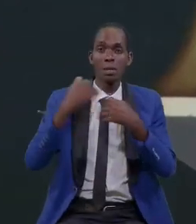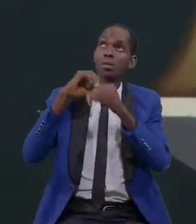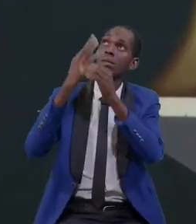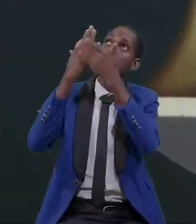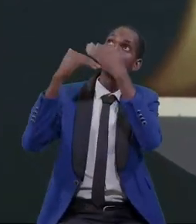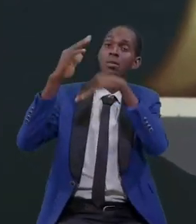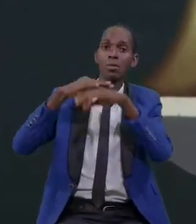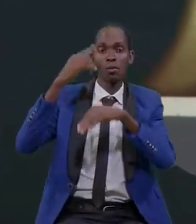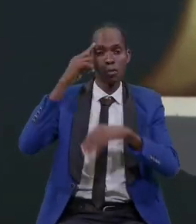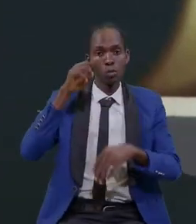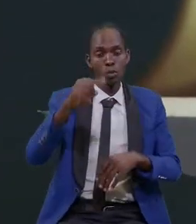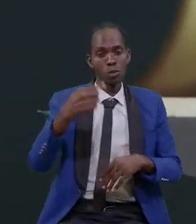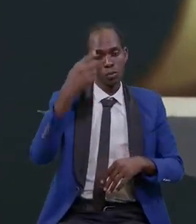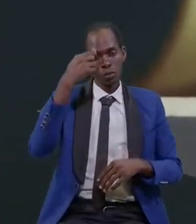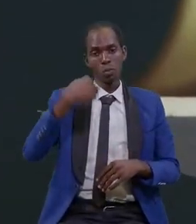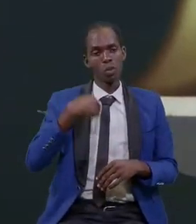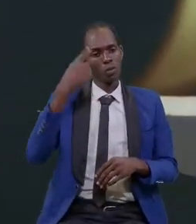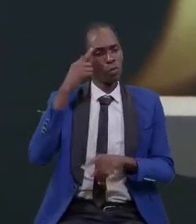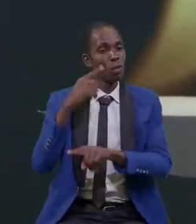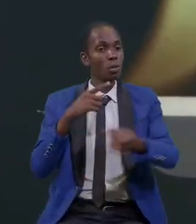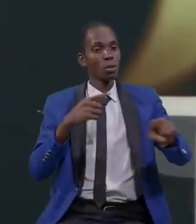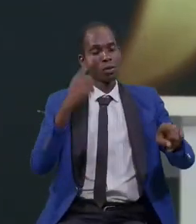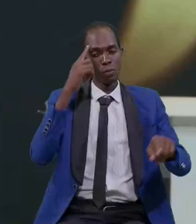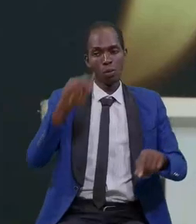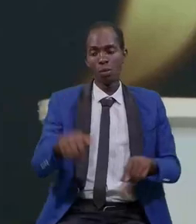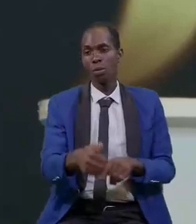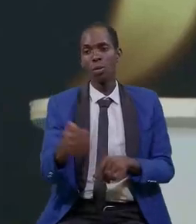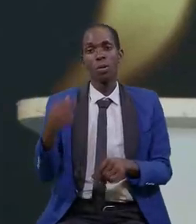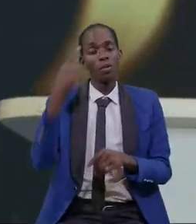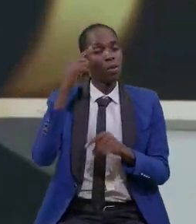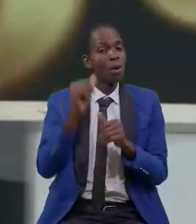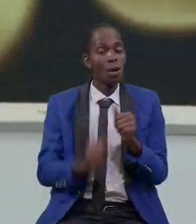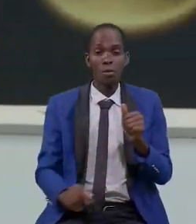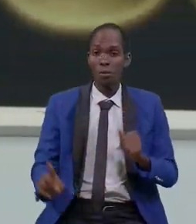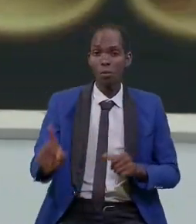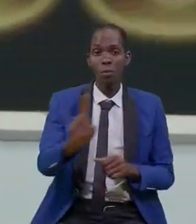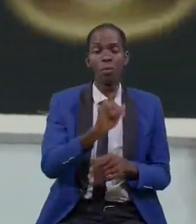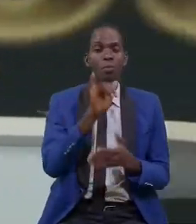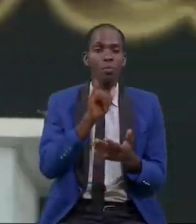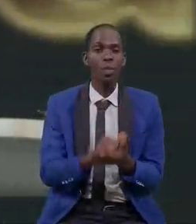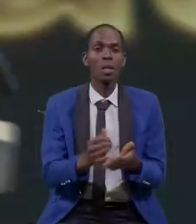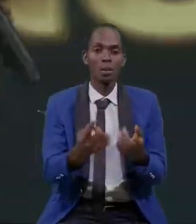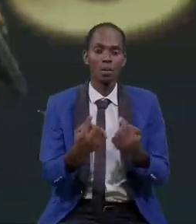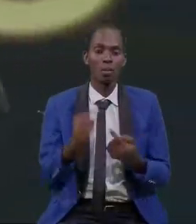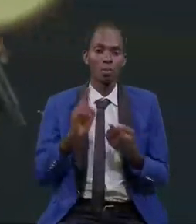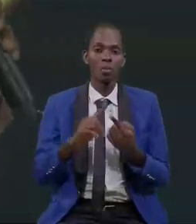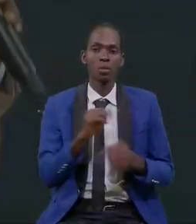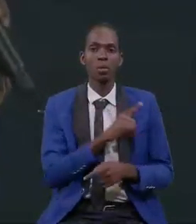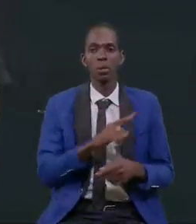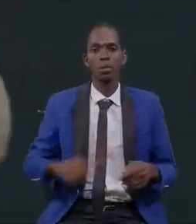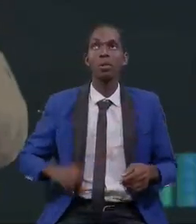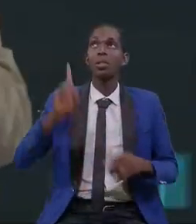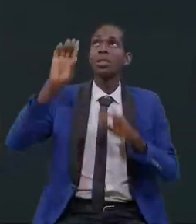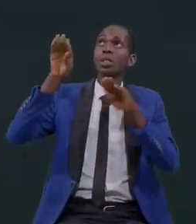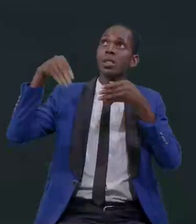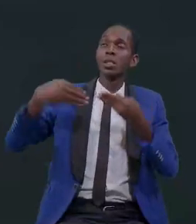moi, pour eux et pour nous, pour tout le monde. Tout le monde et tous ceux qui viennent au Seigneur nous donnent